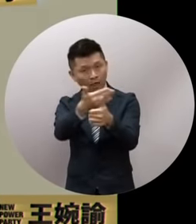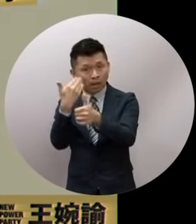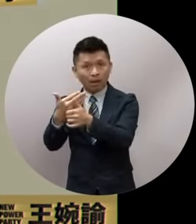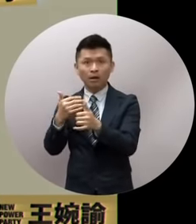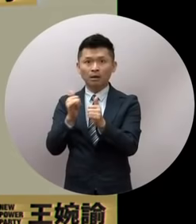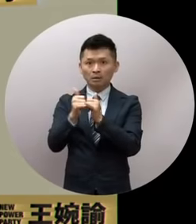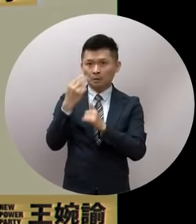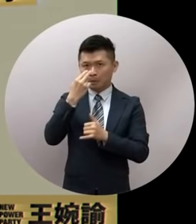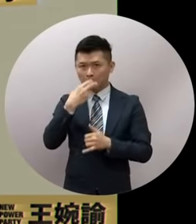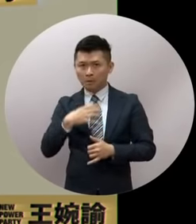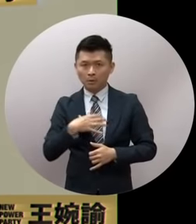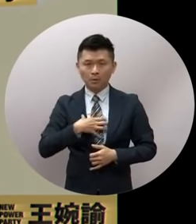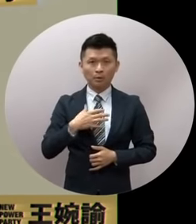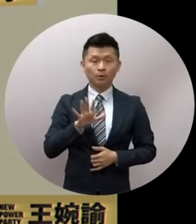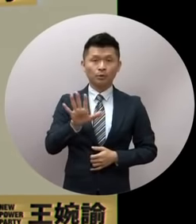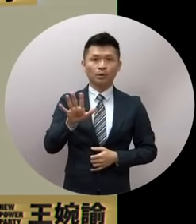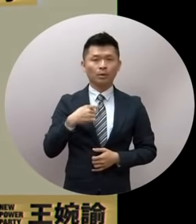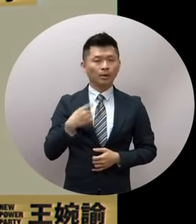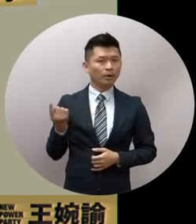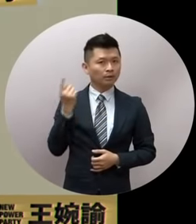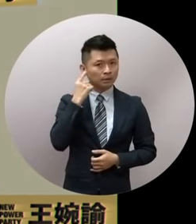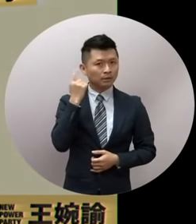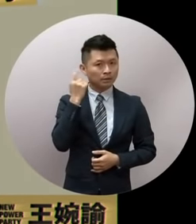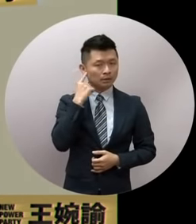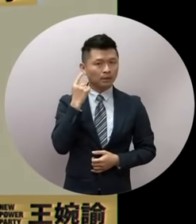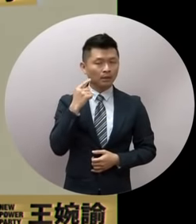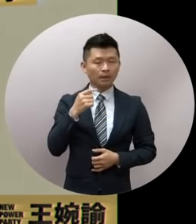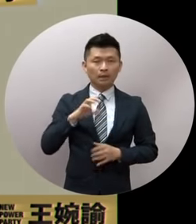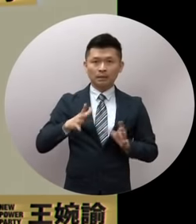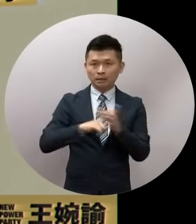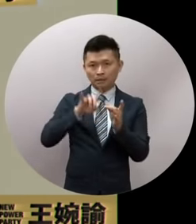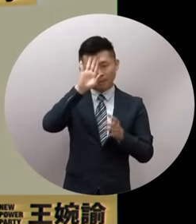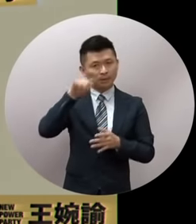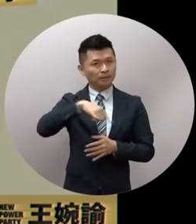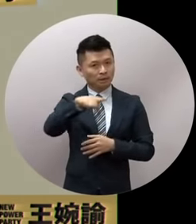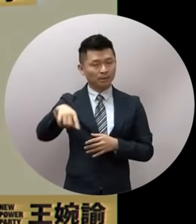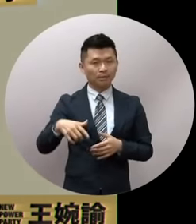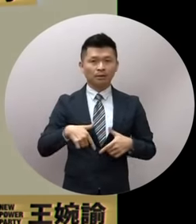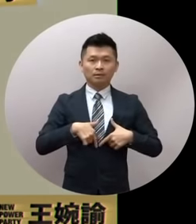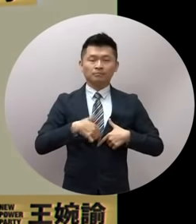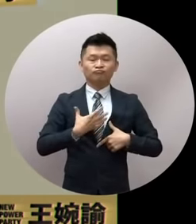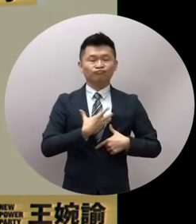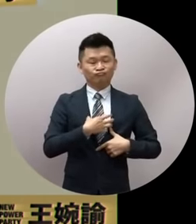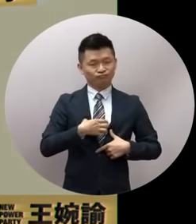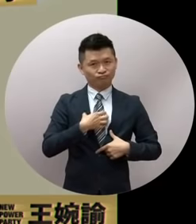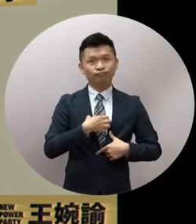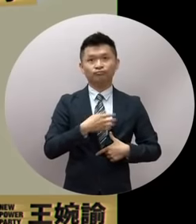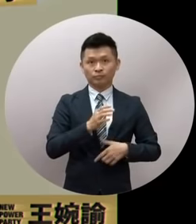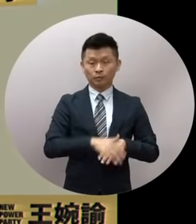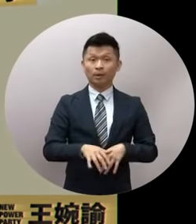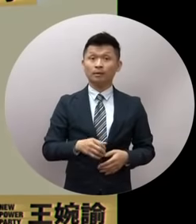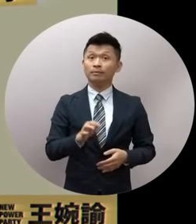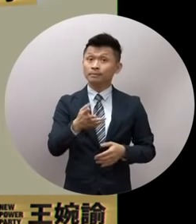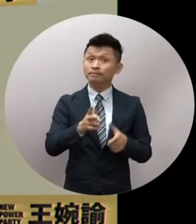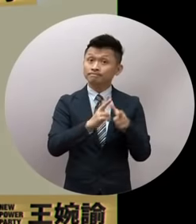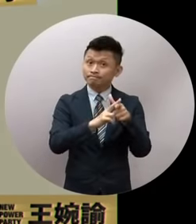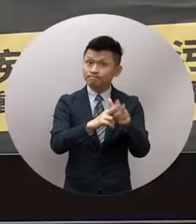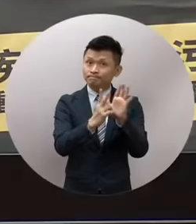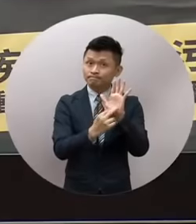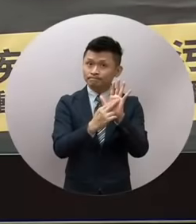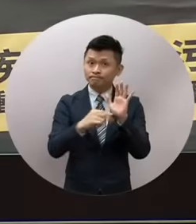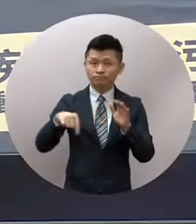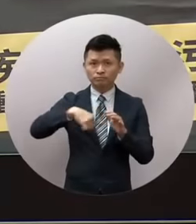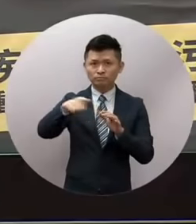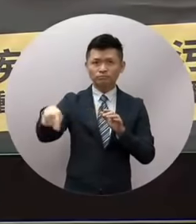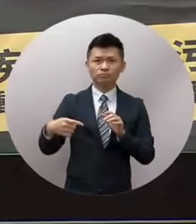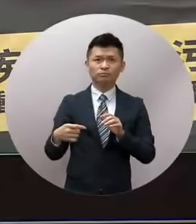社会很多危险的案例。他 听在我的心里，或是一些这些精神疾患者的心里，可能觉得有一些难受。因为我们想要介绍是说，他们其实并离